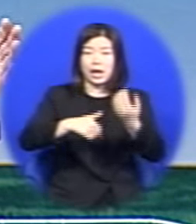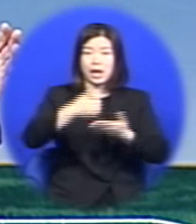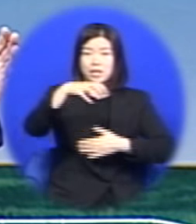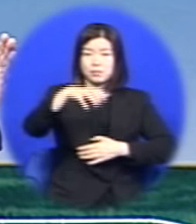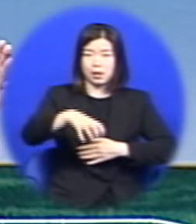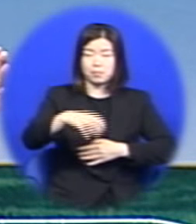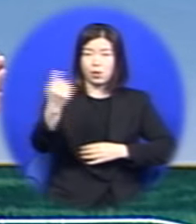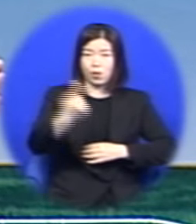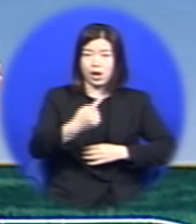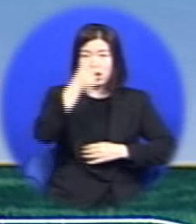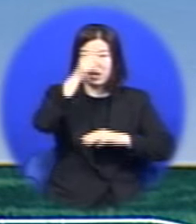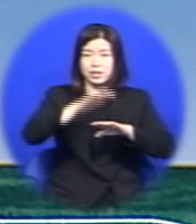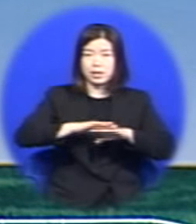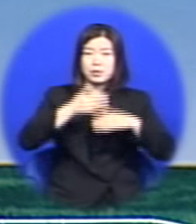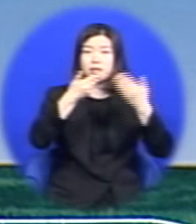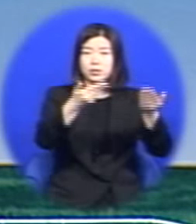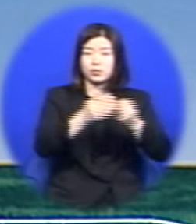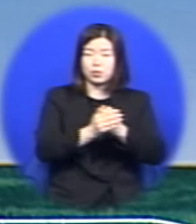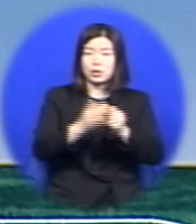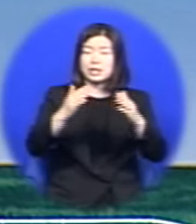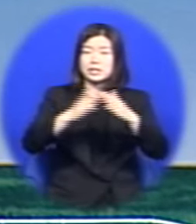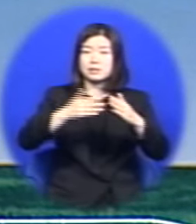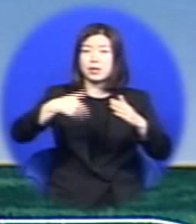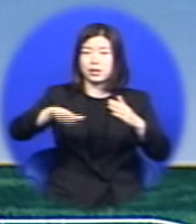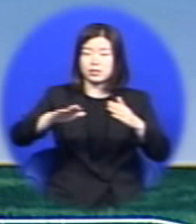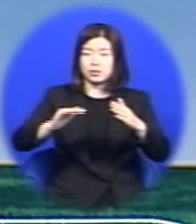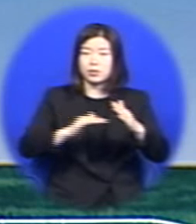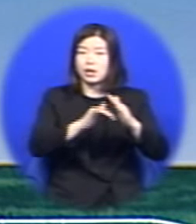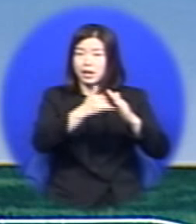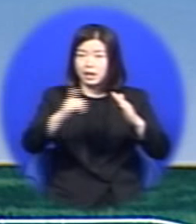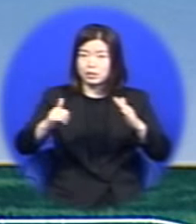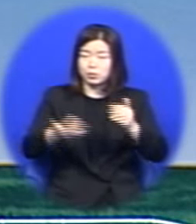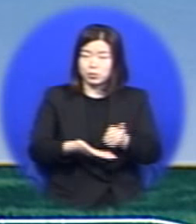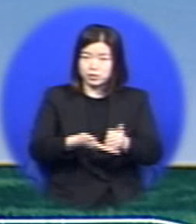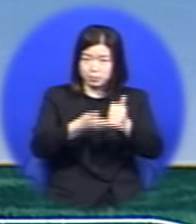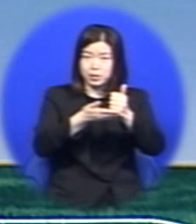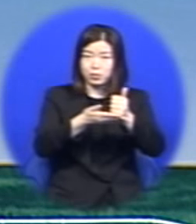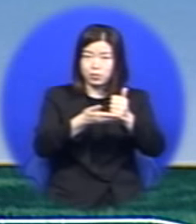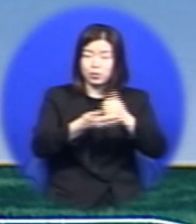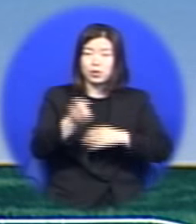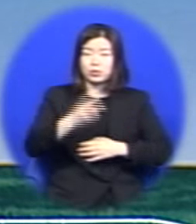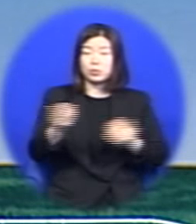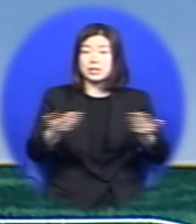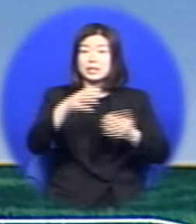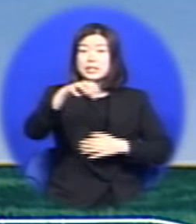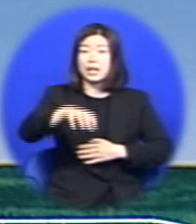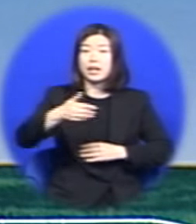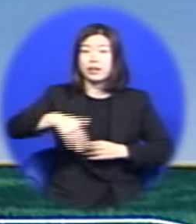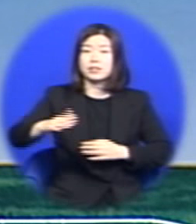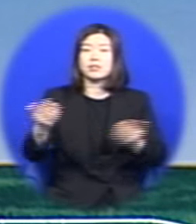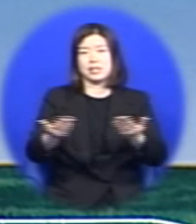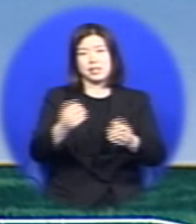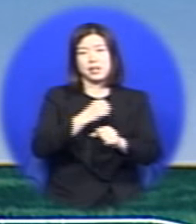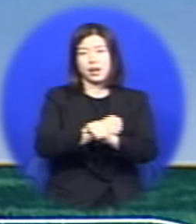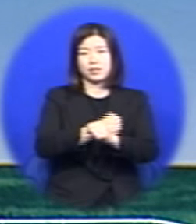나와 예배하고 집에 가서 가족들을 섬기고 직장 가서 일하는